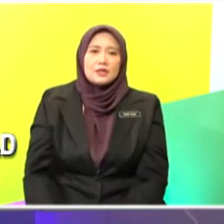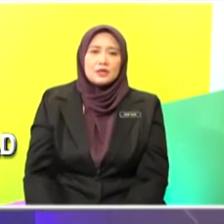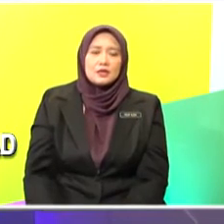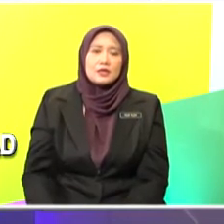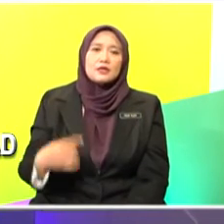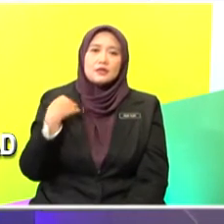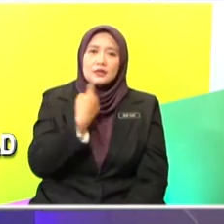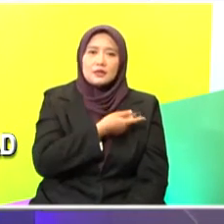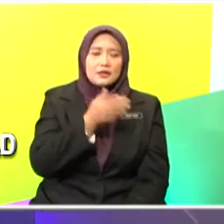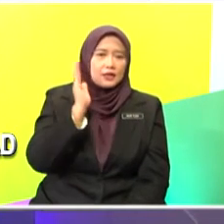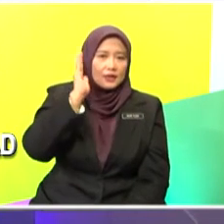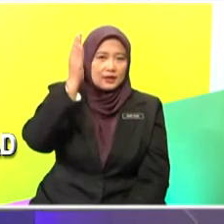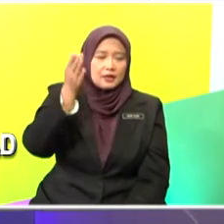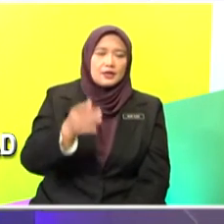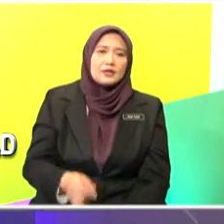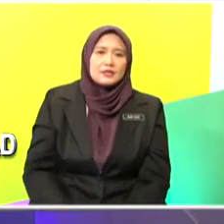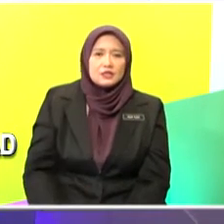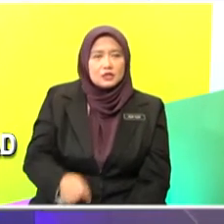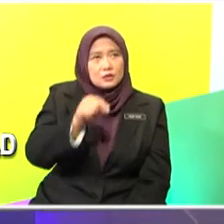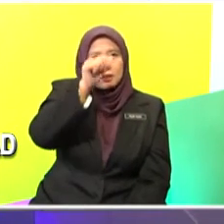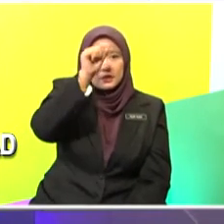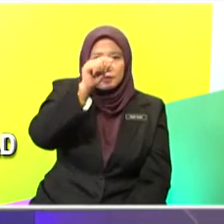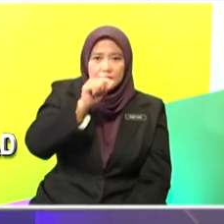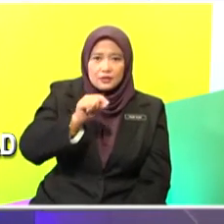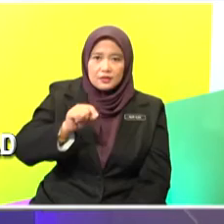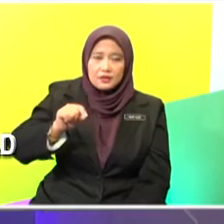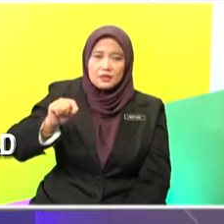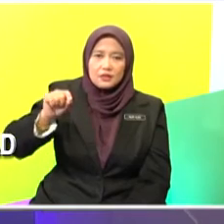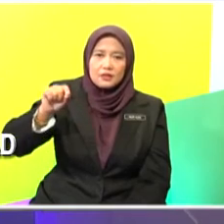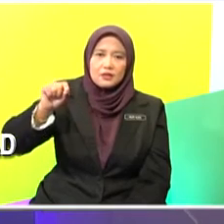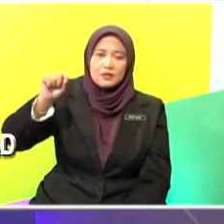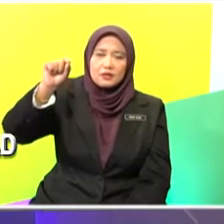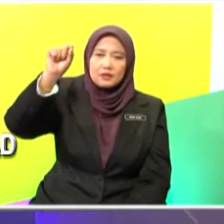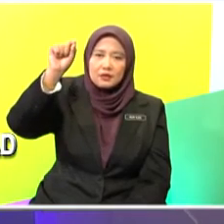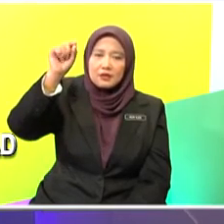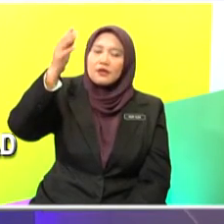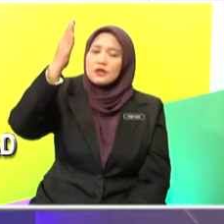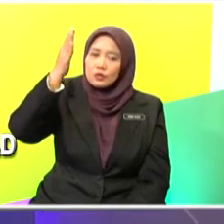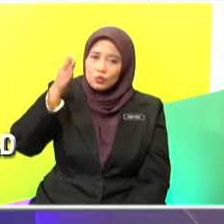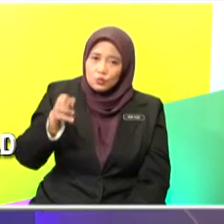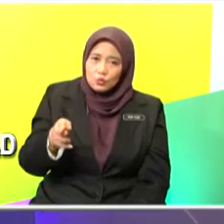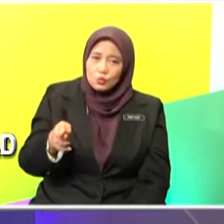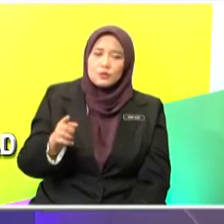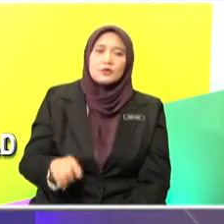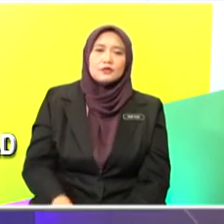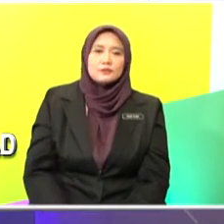tarik. Tarik ke bawah. Kemudian naik atas. Lepas tu, turun bawah. Kemudian, okey, kita tarik ke